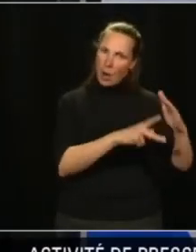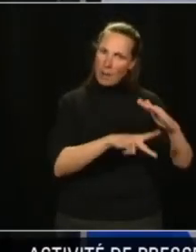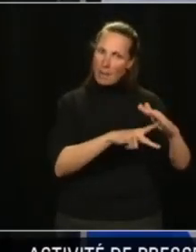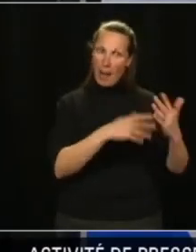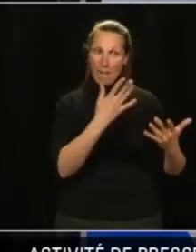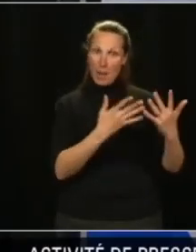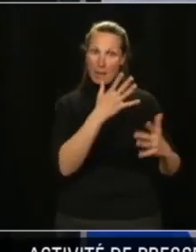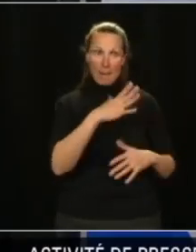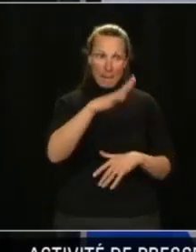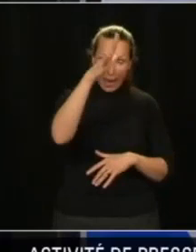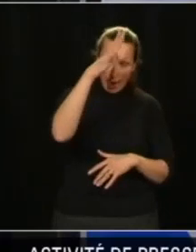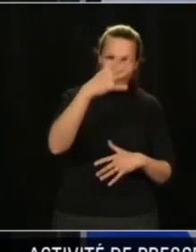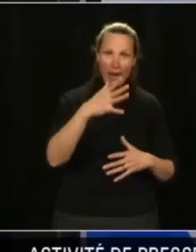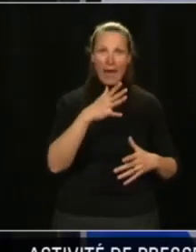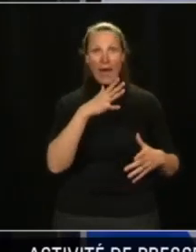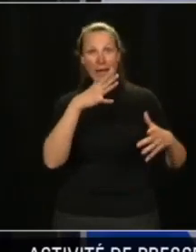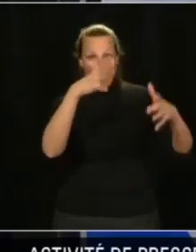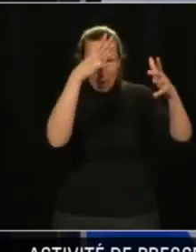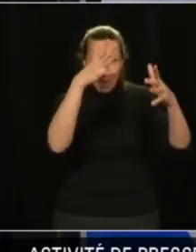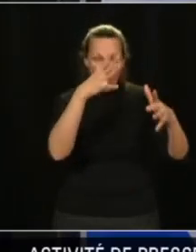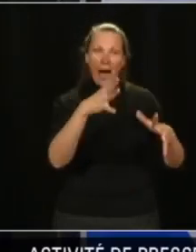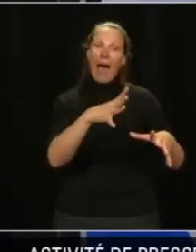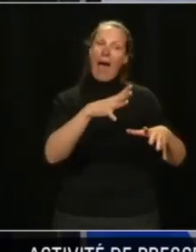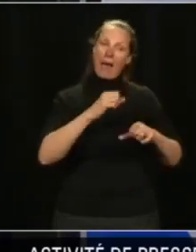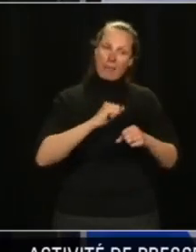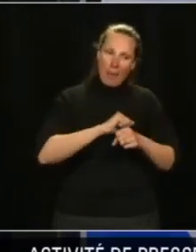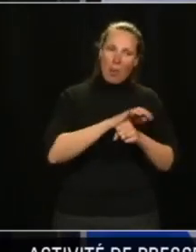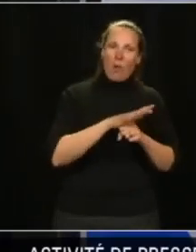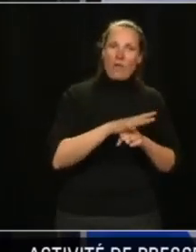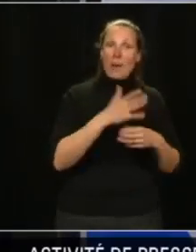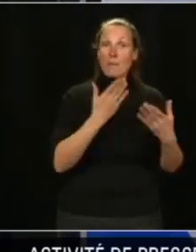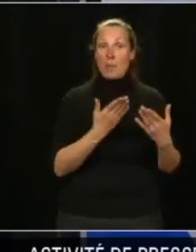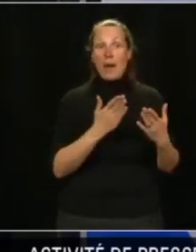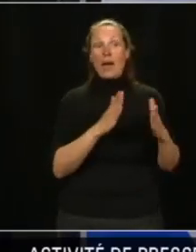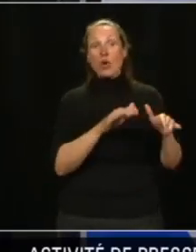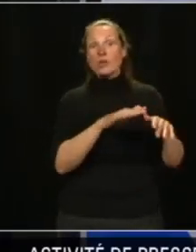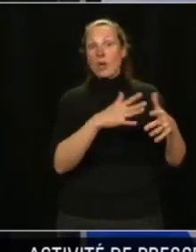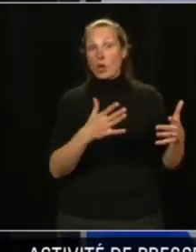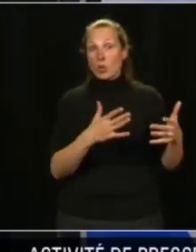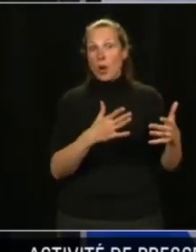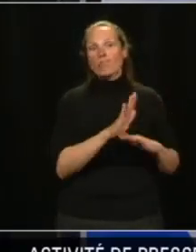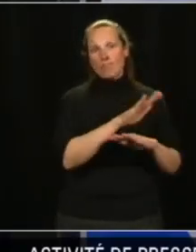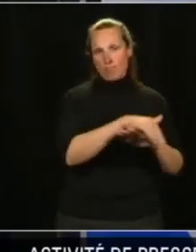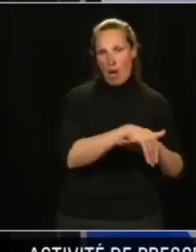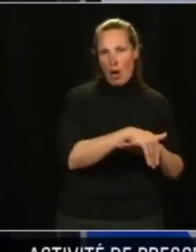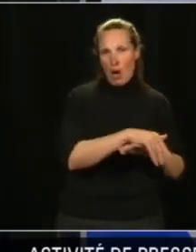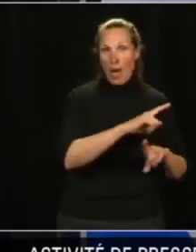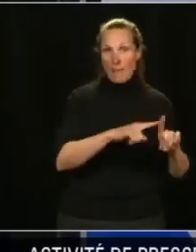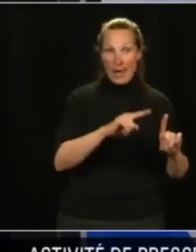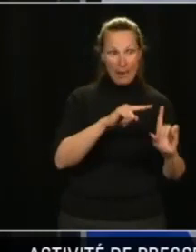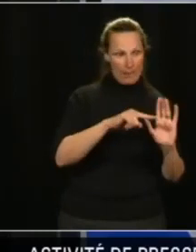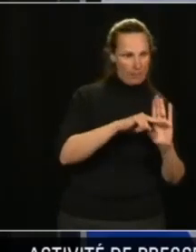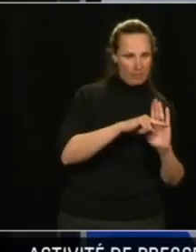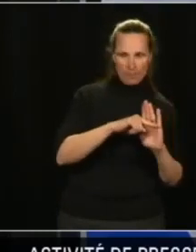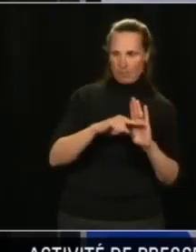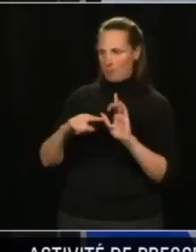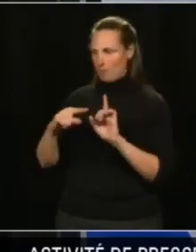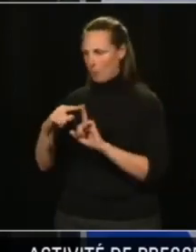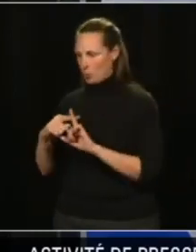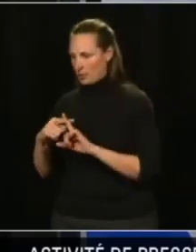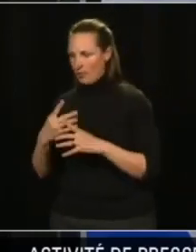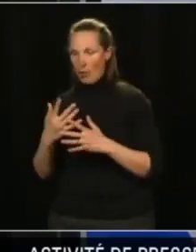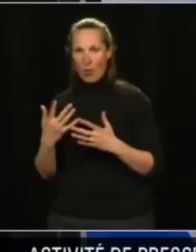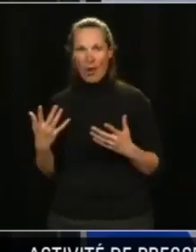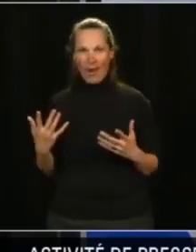qui vont être infectées puis qui pourrait peut-être mouret mais dans balance des inconvénients que autant la enfants